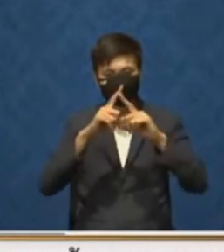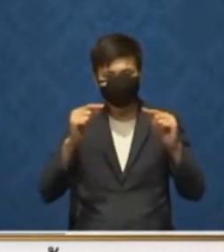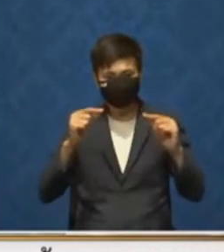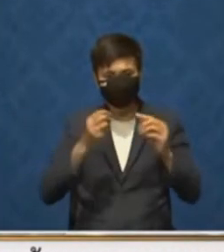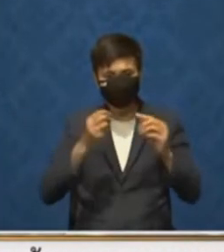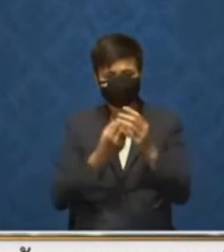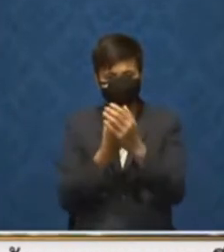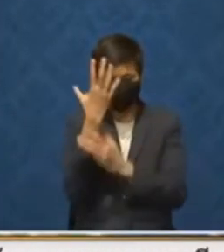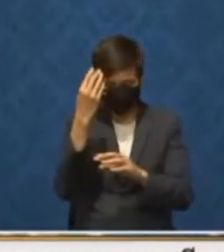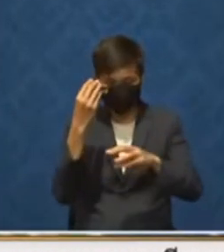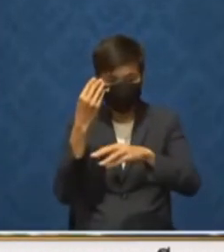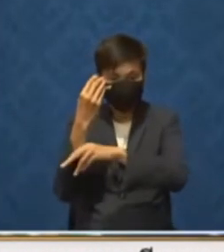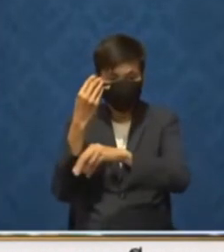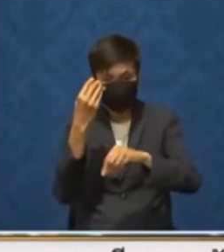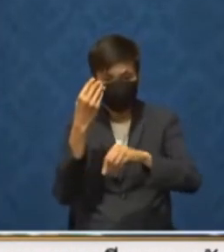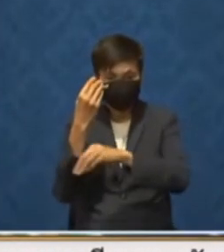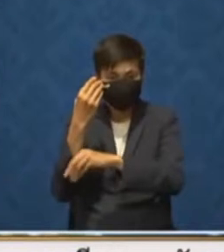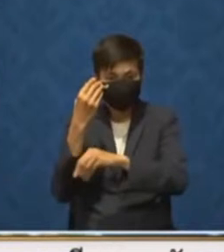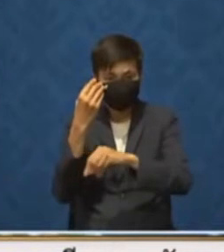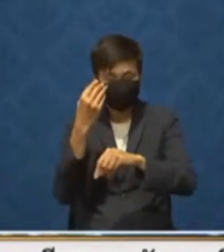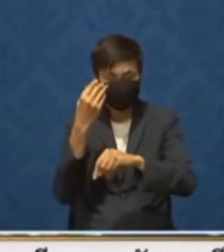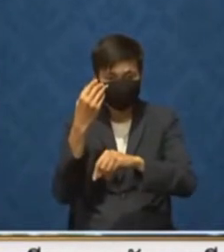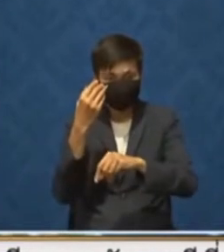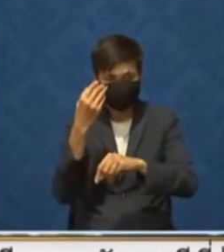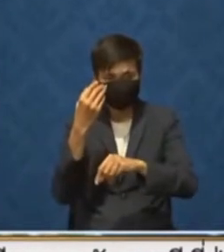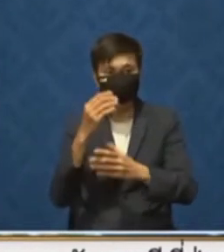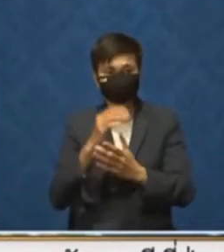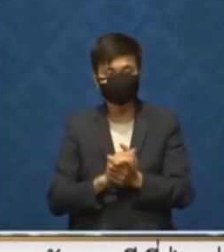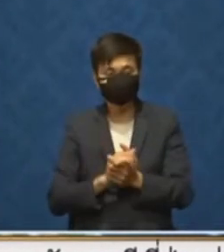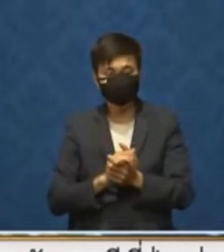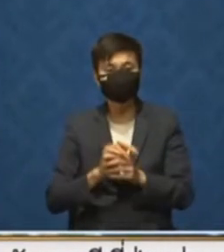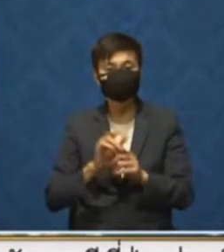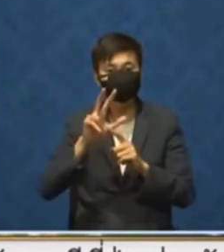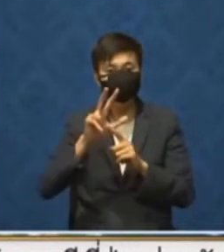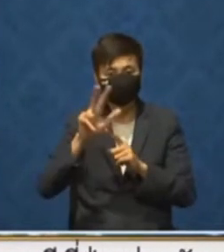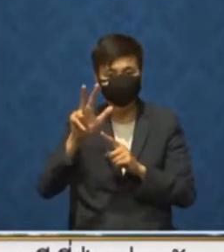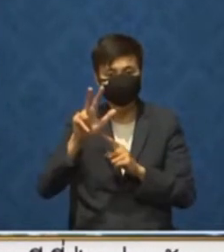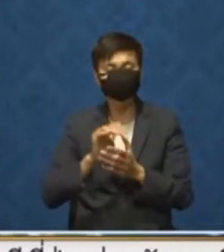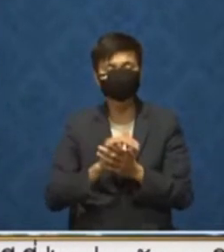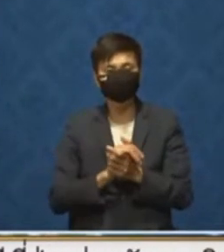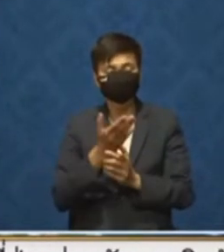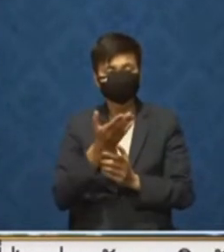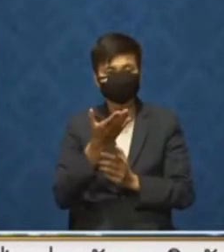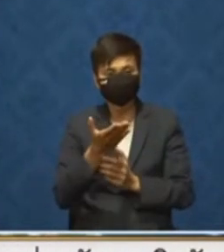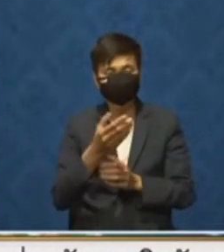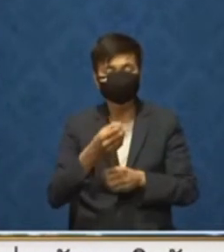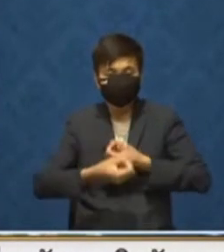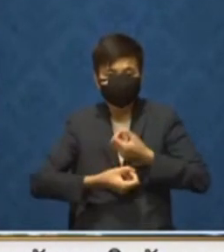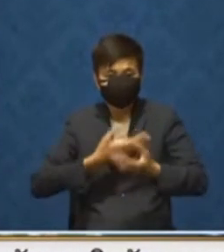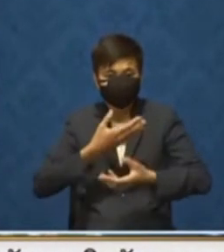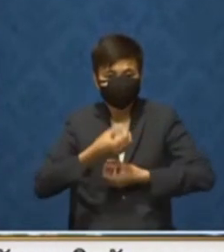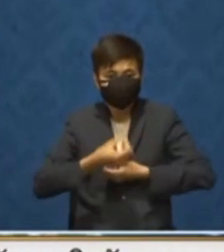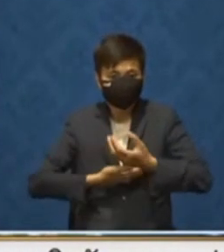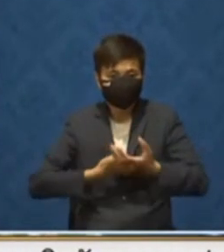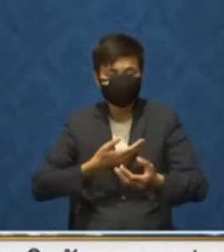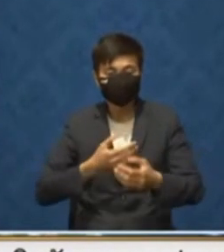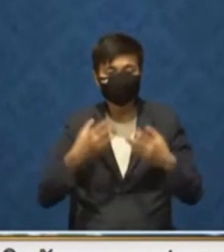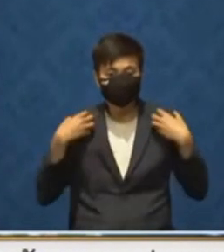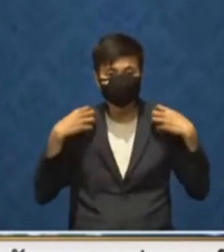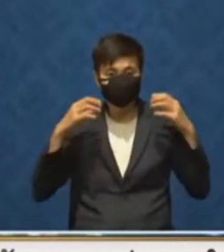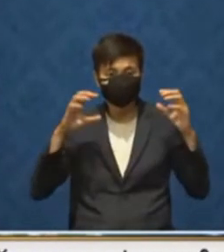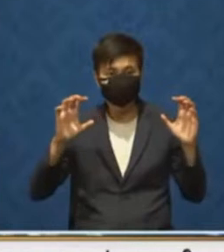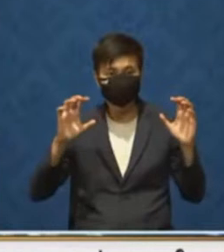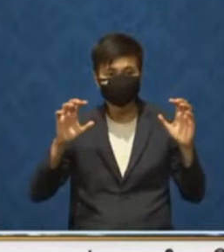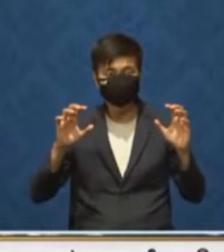ประเด็นที่สามก็คือท่านให้ความเห็นว่ารัฐบาลนี้ไม่มี